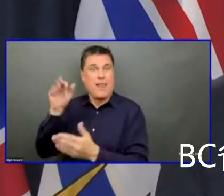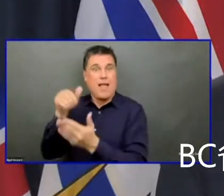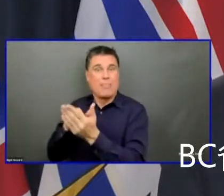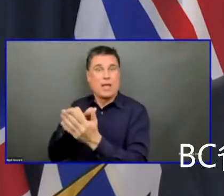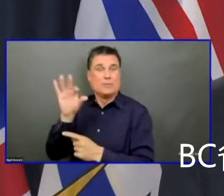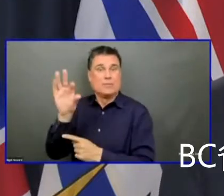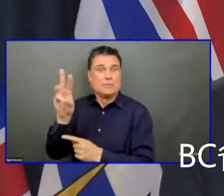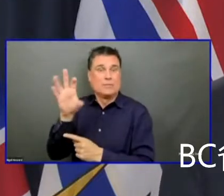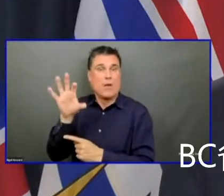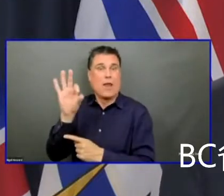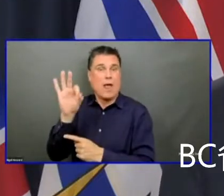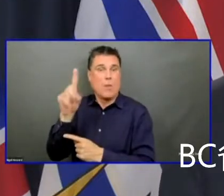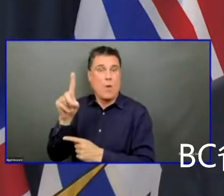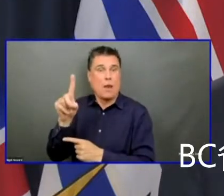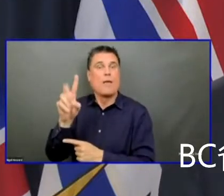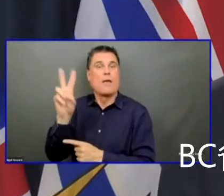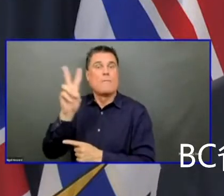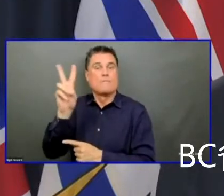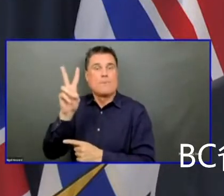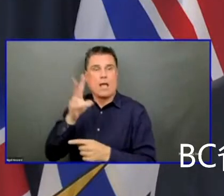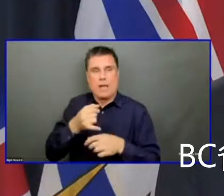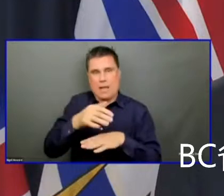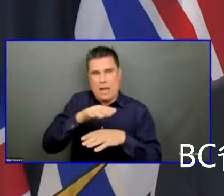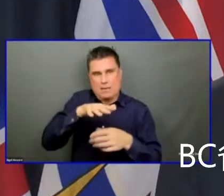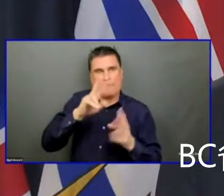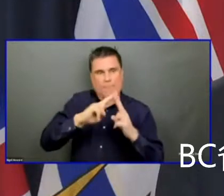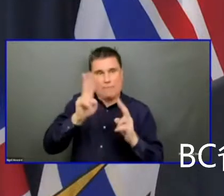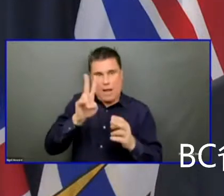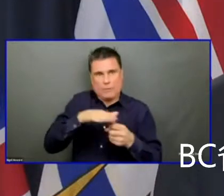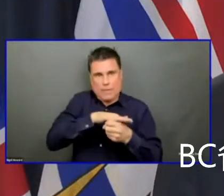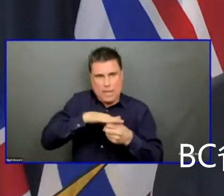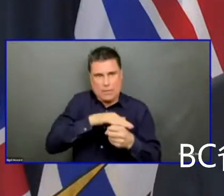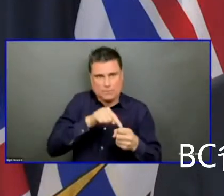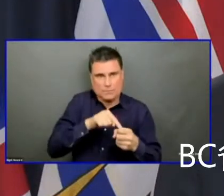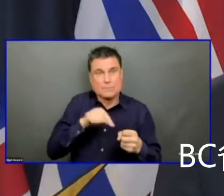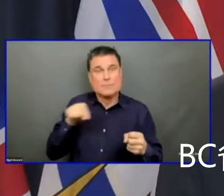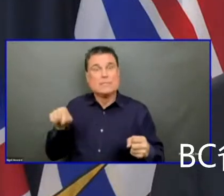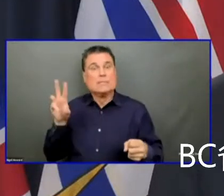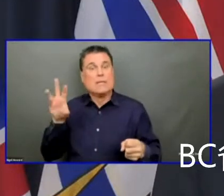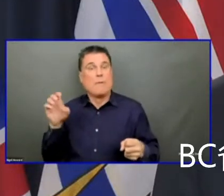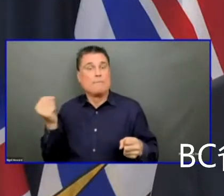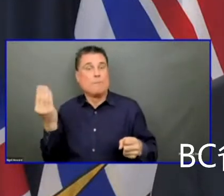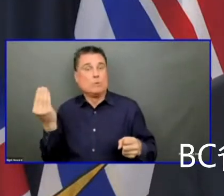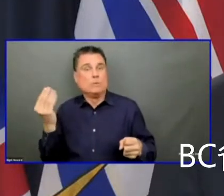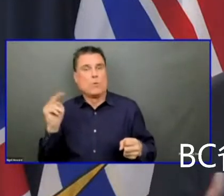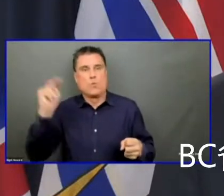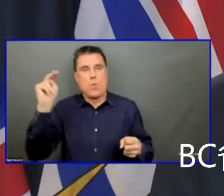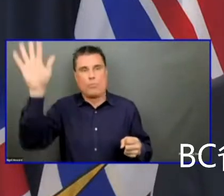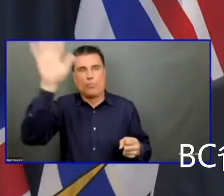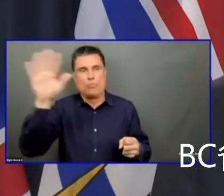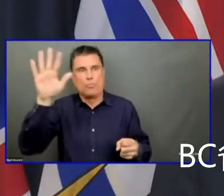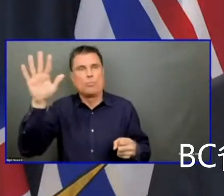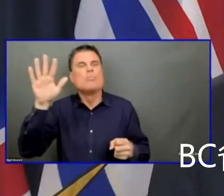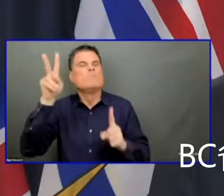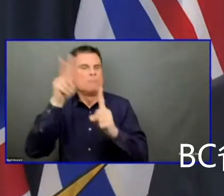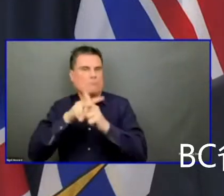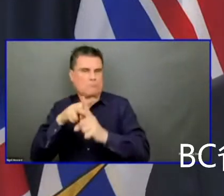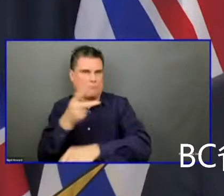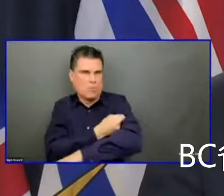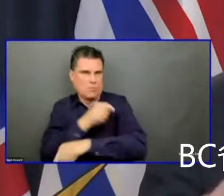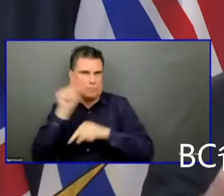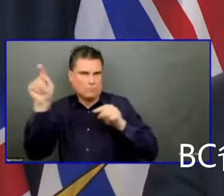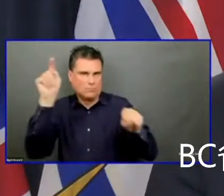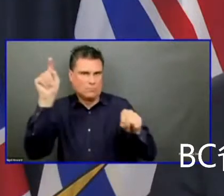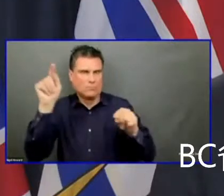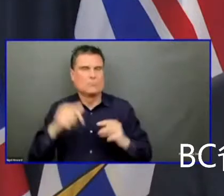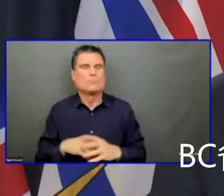我认识一个老邻居，91岁的老太太，那么她的儿子呢还没有帮她预约，她说她的老公比她小